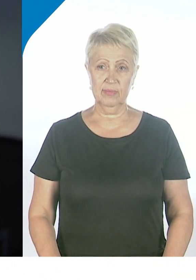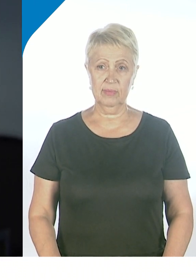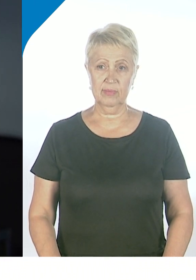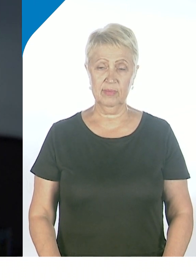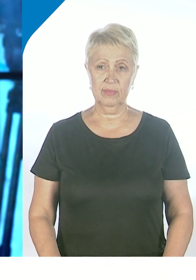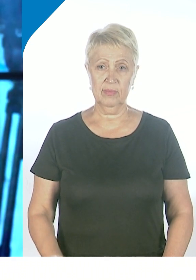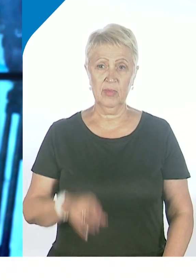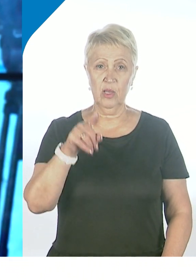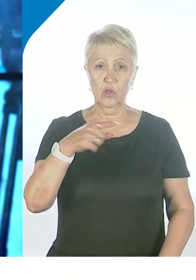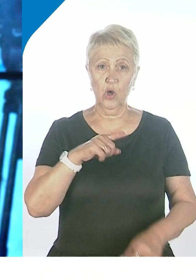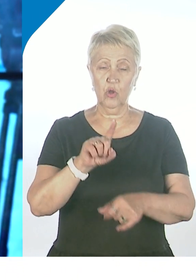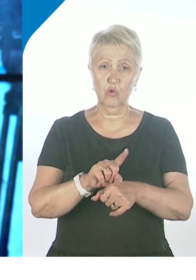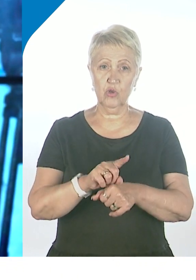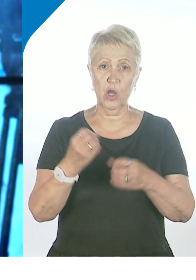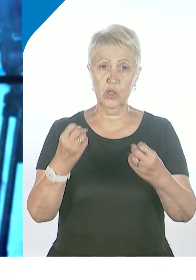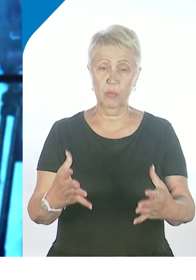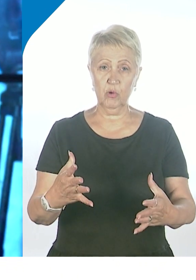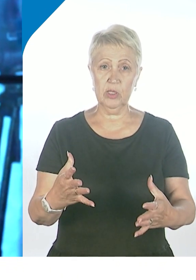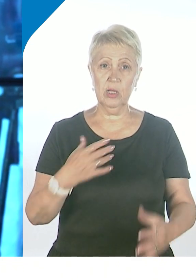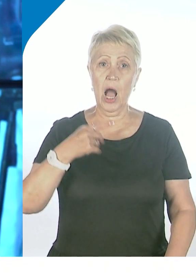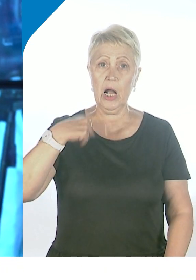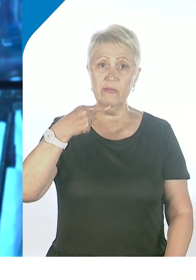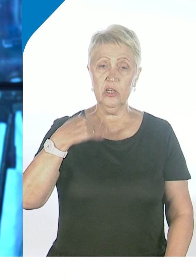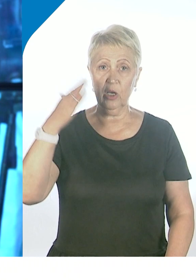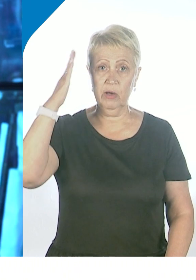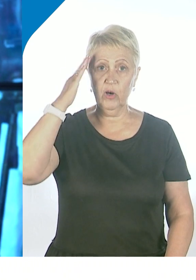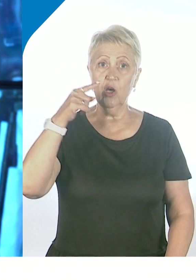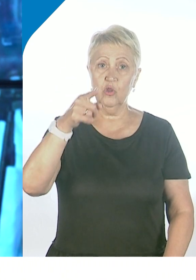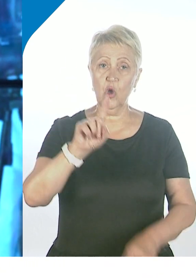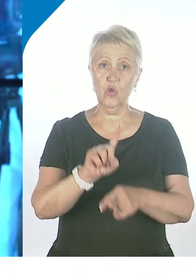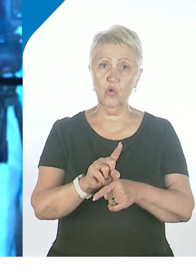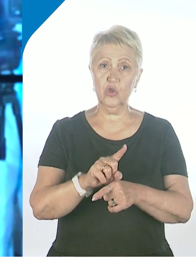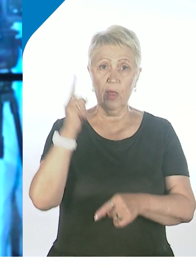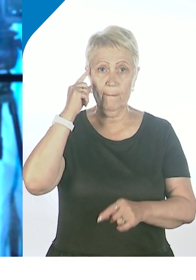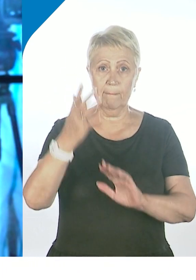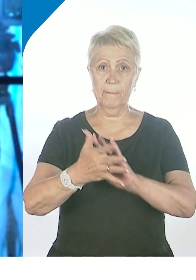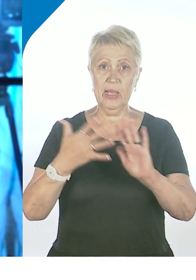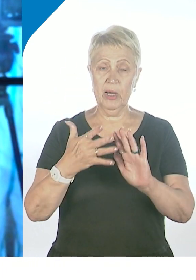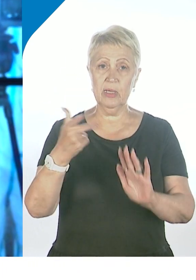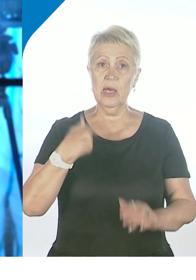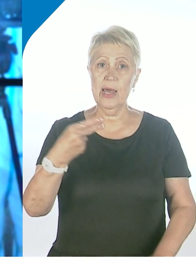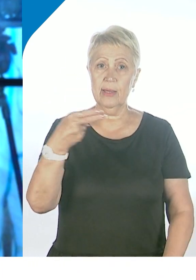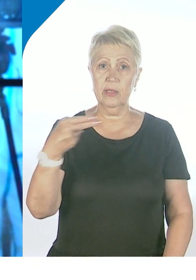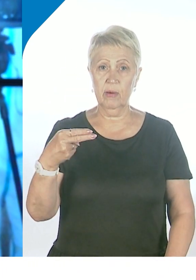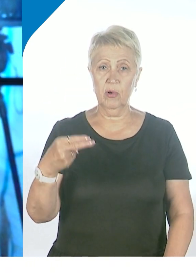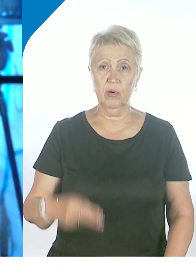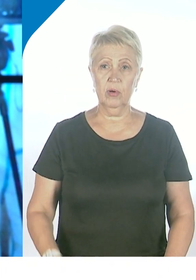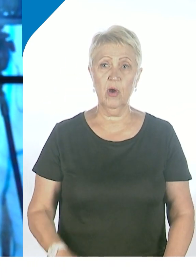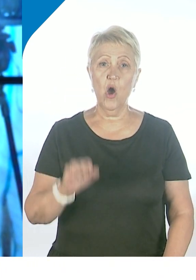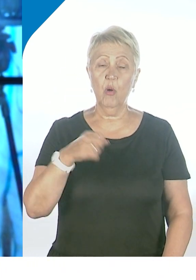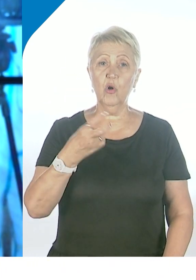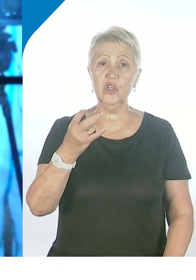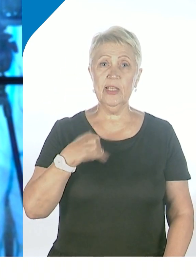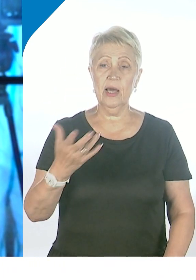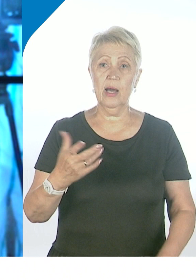Ты должен быть не просто говорящей головой, ты должен понимать тему. Хотя ты можешь вообще не разбираться, тебе